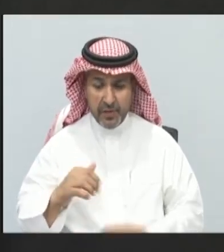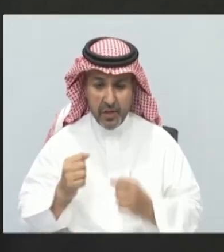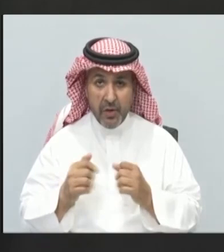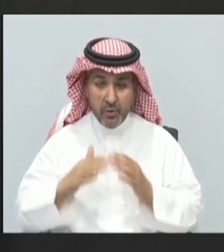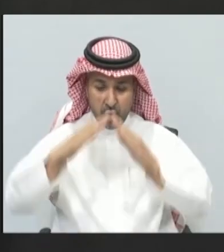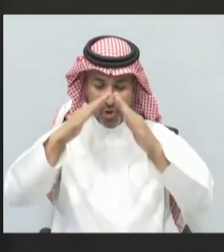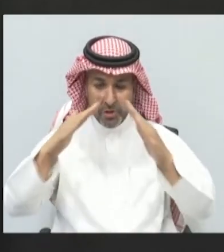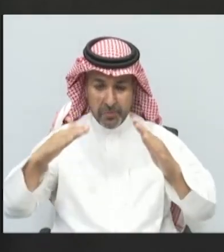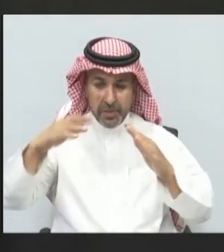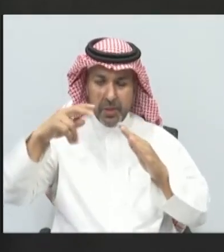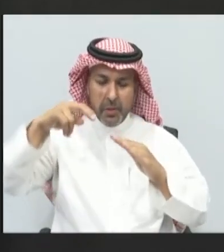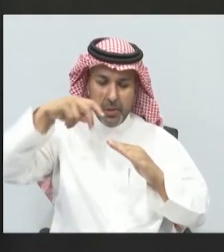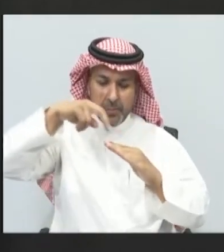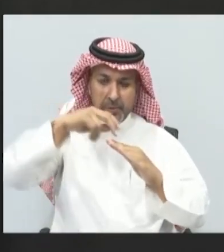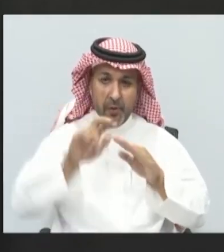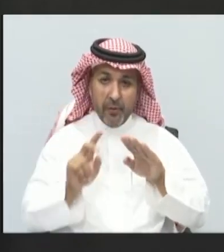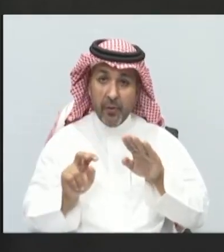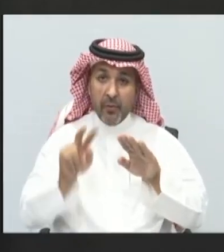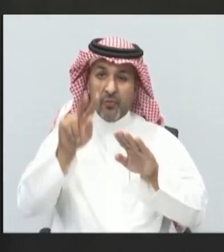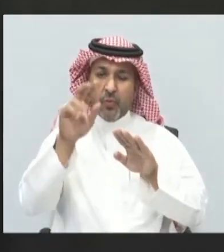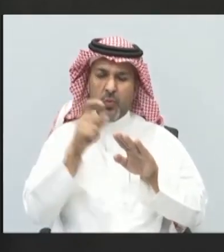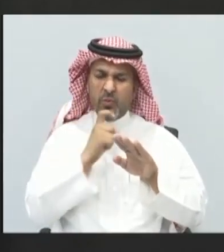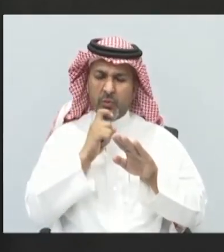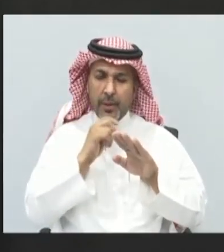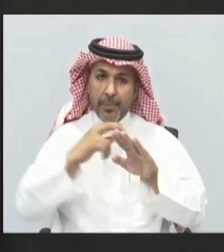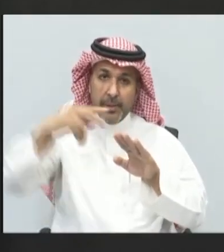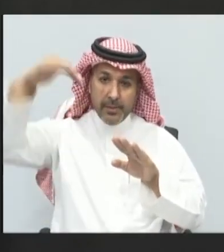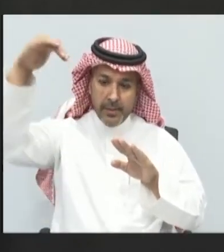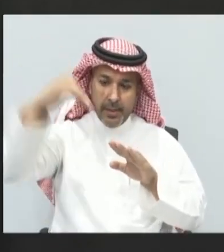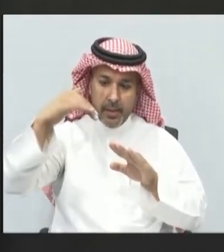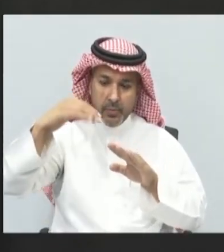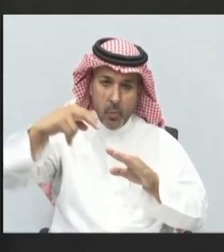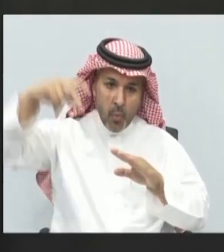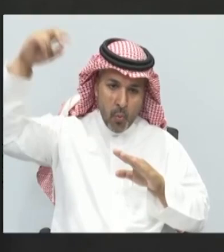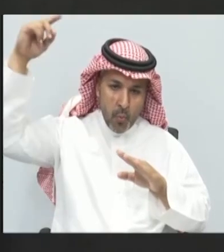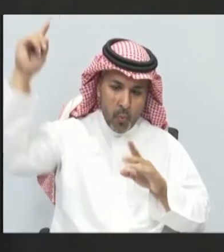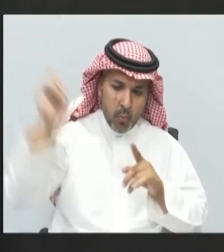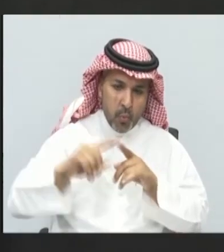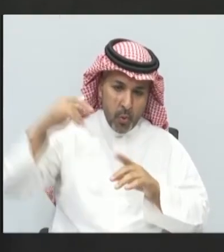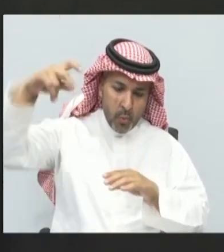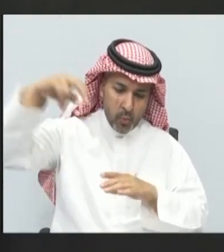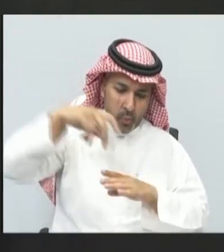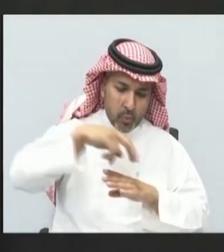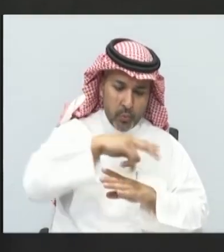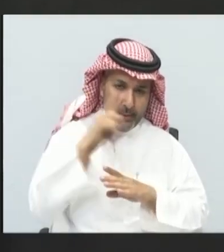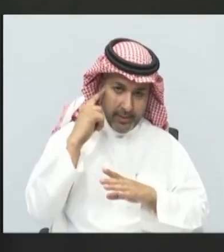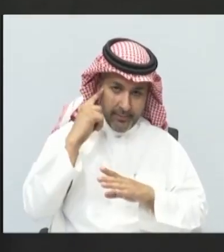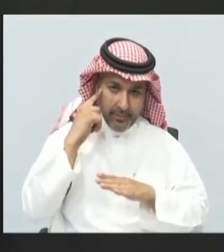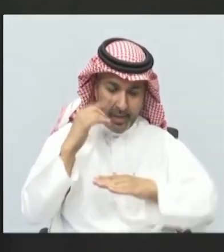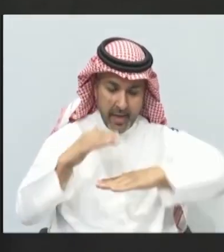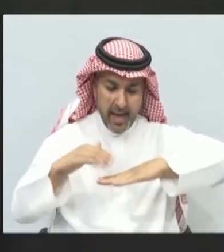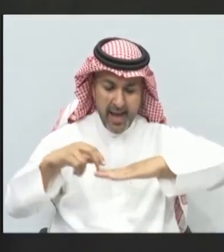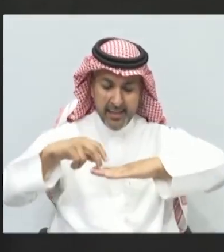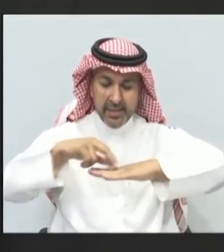اما تكون سرعتك اكبر عندما تمشي على مستوى وسطح عادي حتى بالواقع مطبق فبالتالي اتنبا